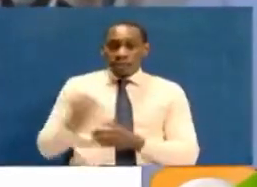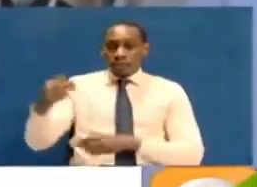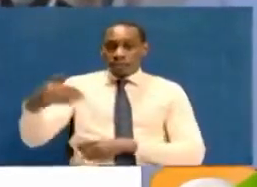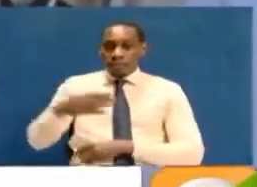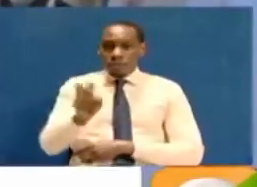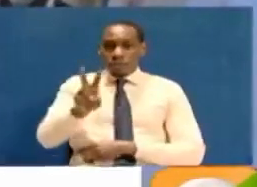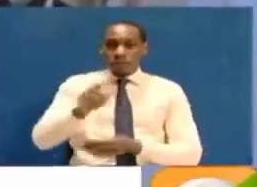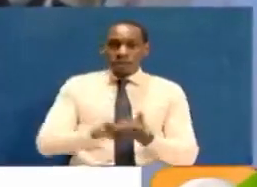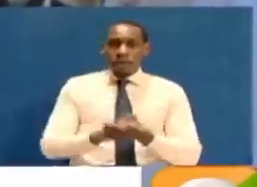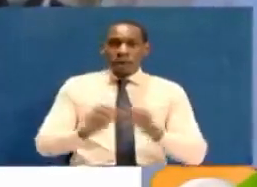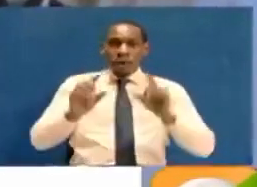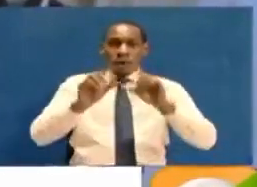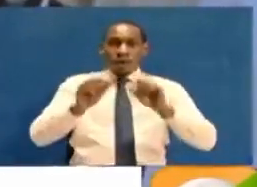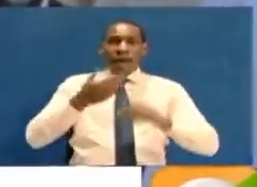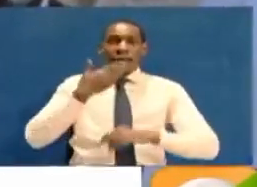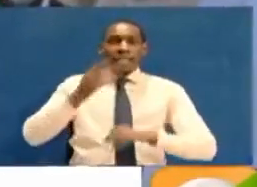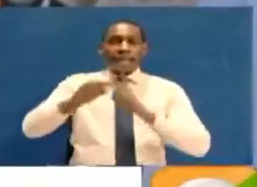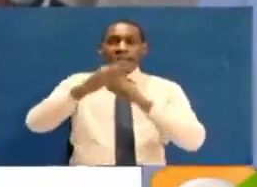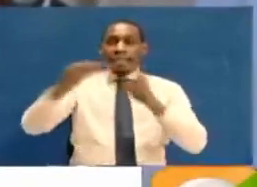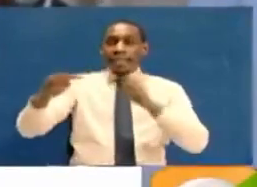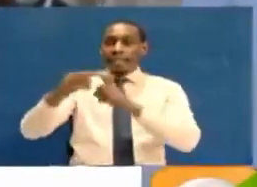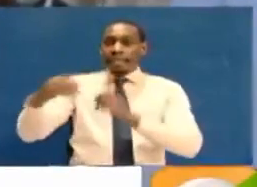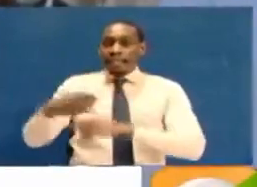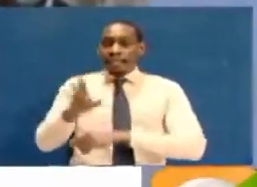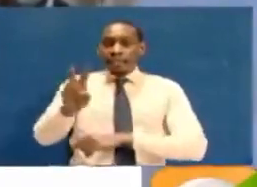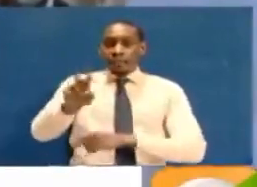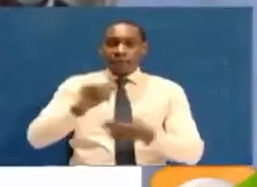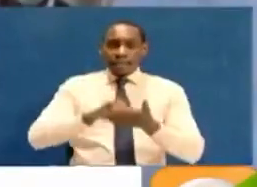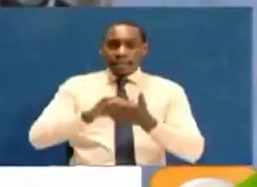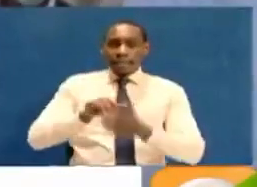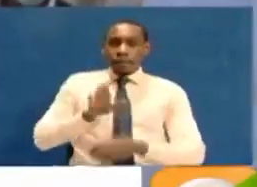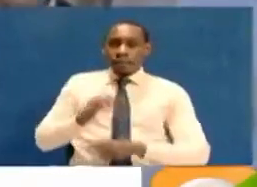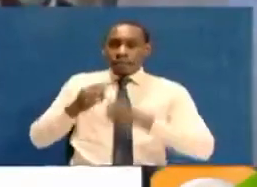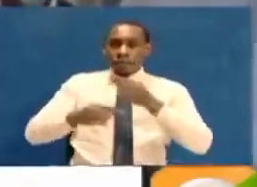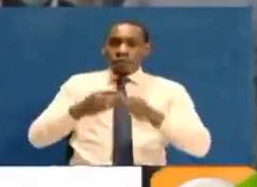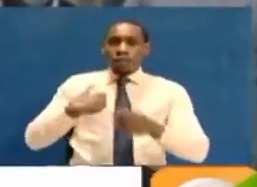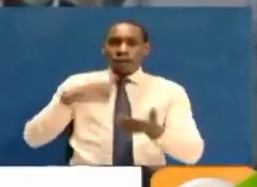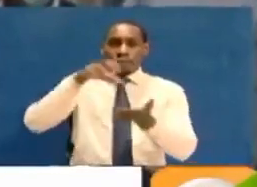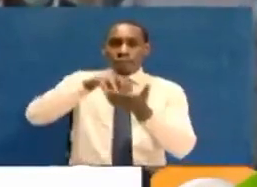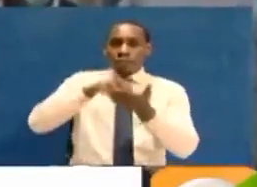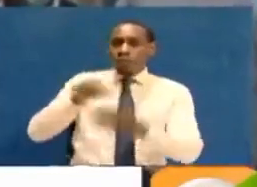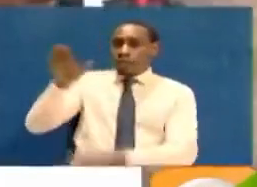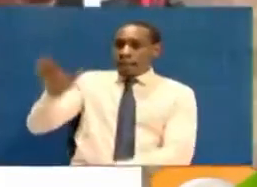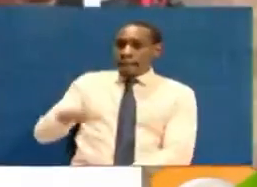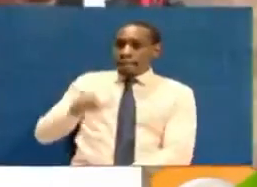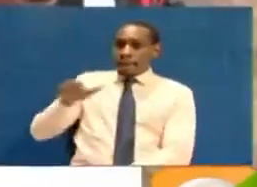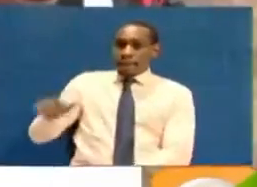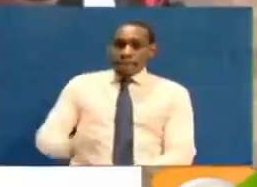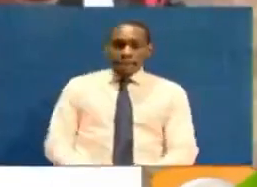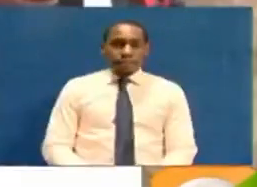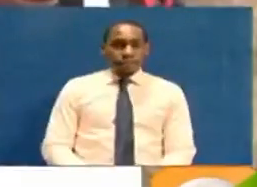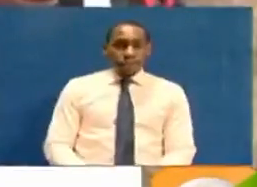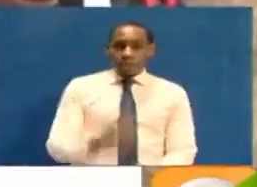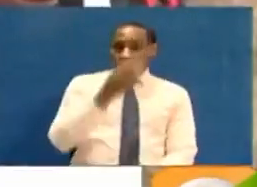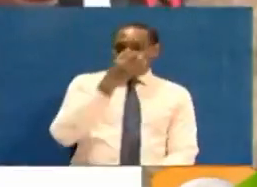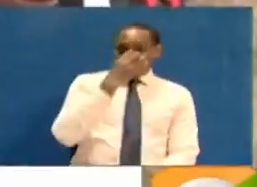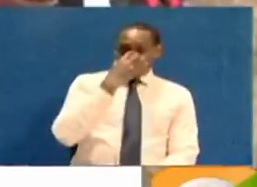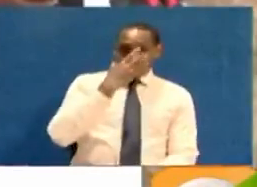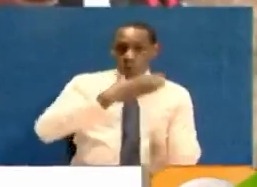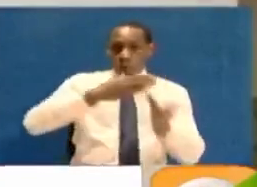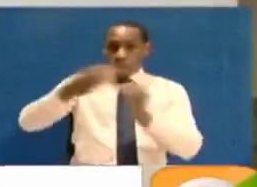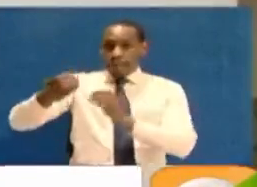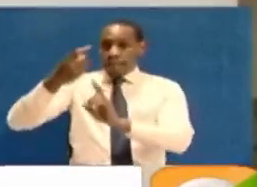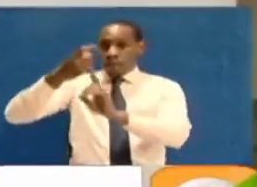nyoka? Tunaua hii nyoka ili kina mama waendelee kupata nafasi zao kule bungeni. The deputy president was in